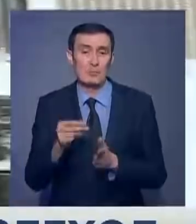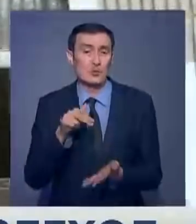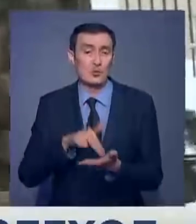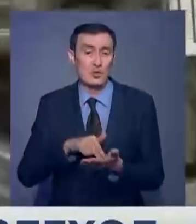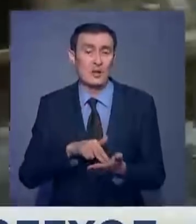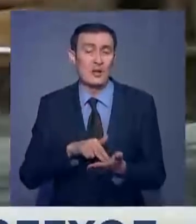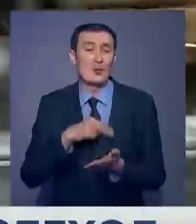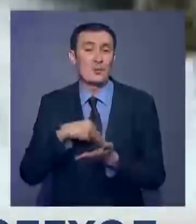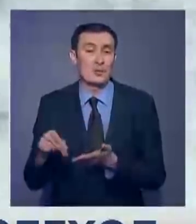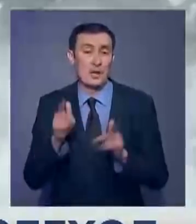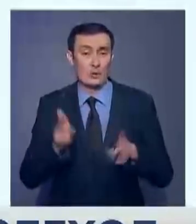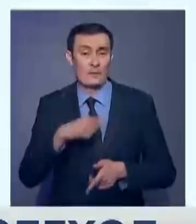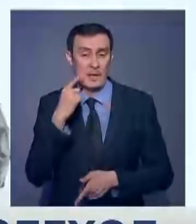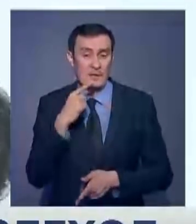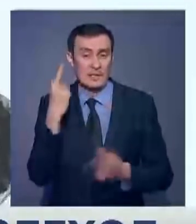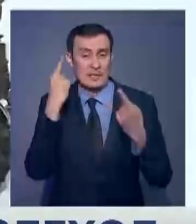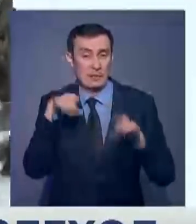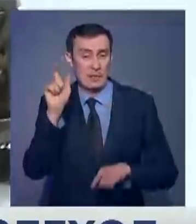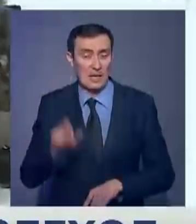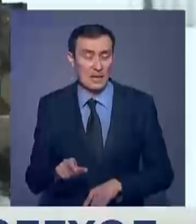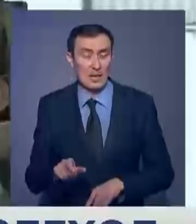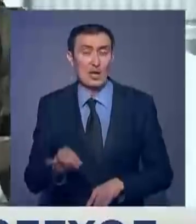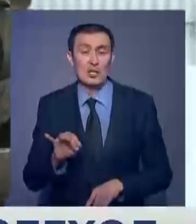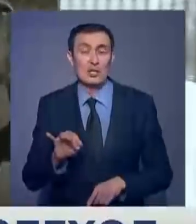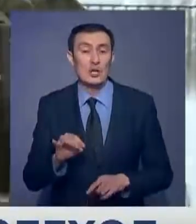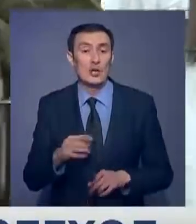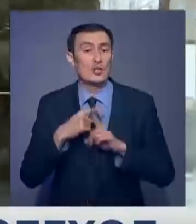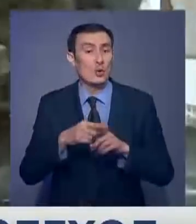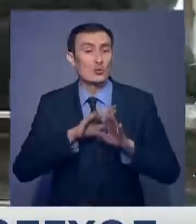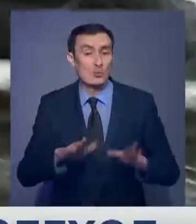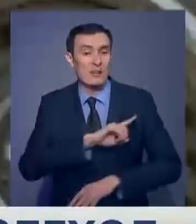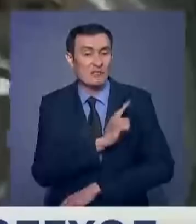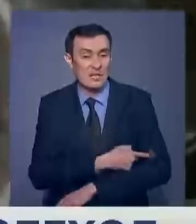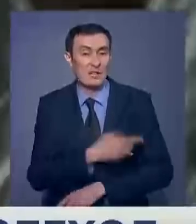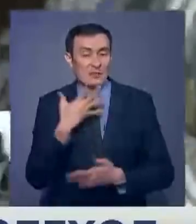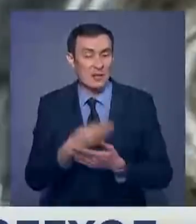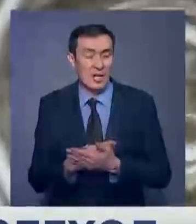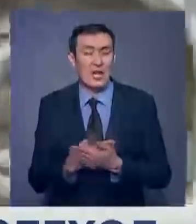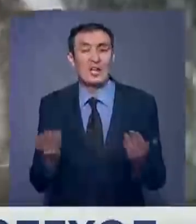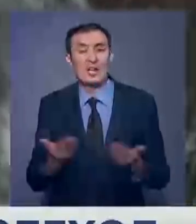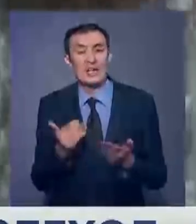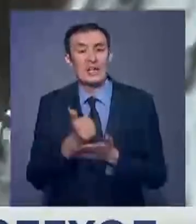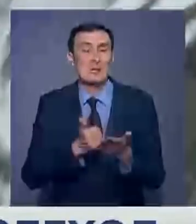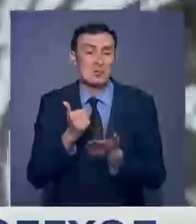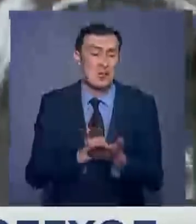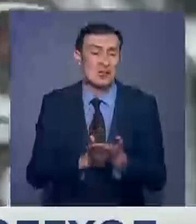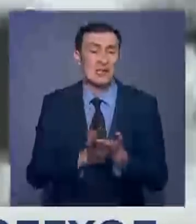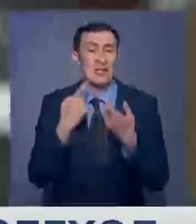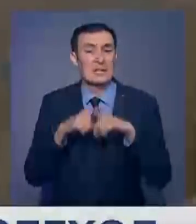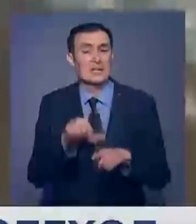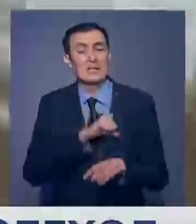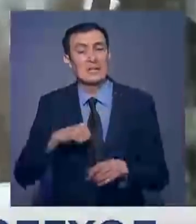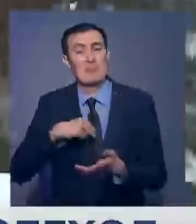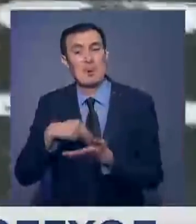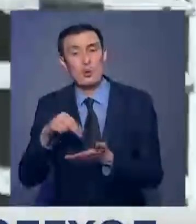стоит заводской снегоход, говорит изобретатель. Хотя не уступает ничем ни в силе, ни в проходимости. Какие-то детали для техники он покупал